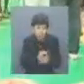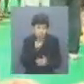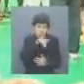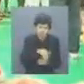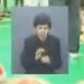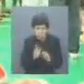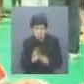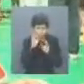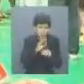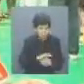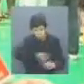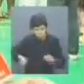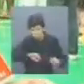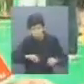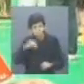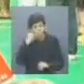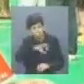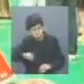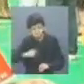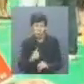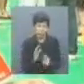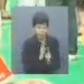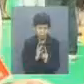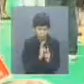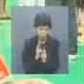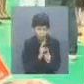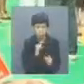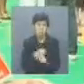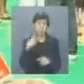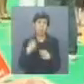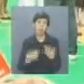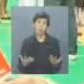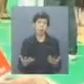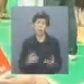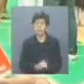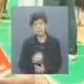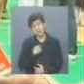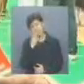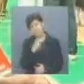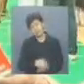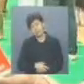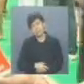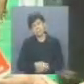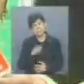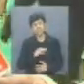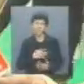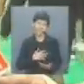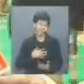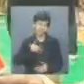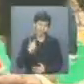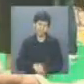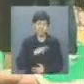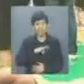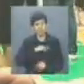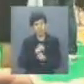ดนผู้เล่นโลโก้ก็จับก็ทำอะไรมากไม่ได้ก็มันคือมันไม่คุ้มอ่ะไม่คุ้มแบ